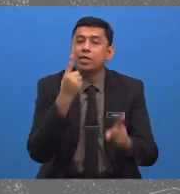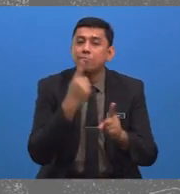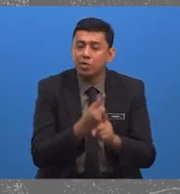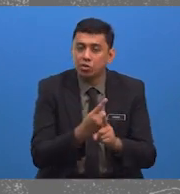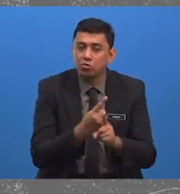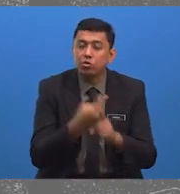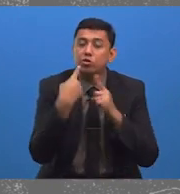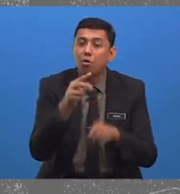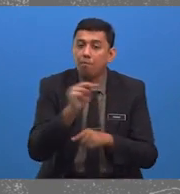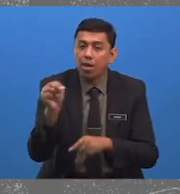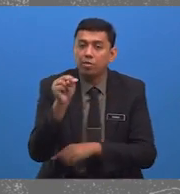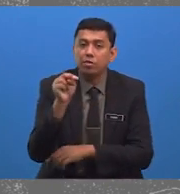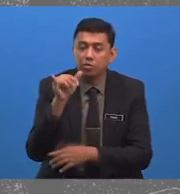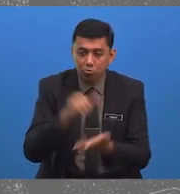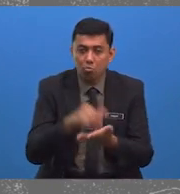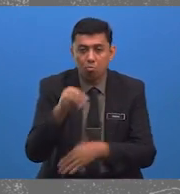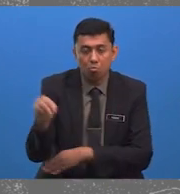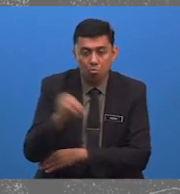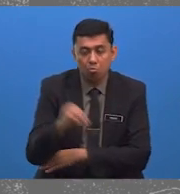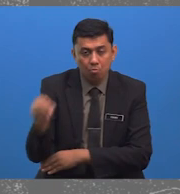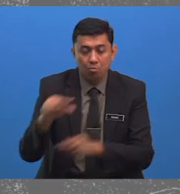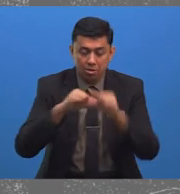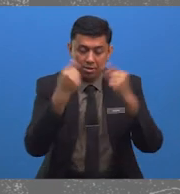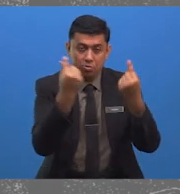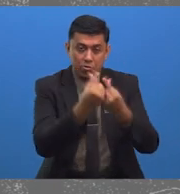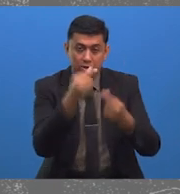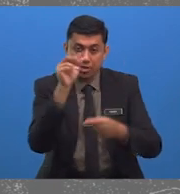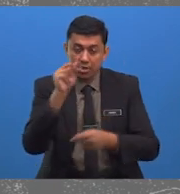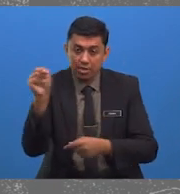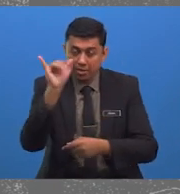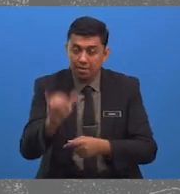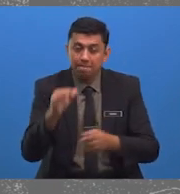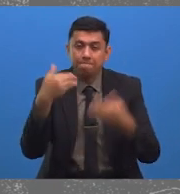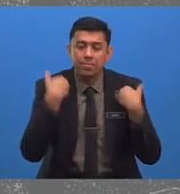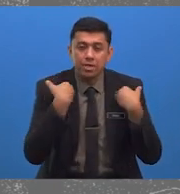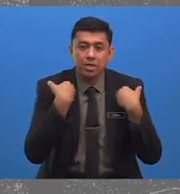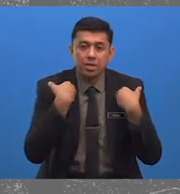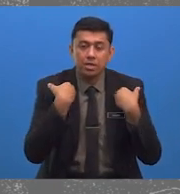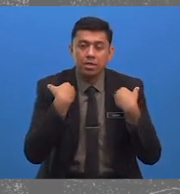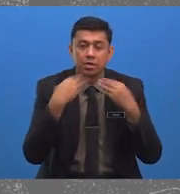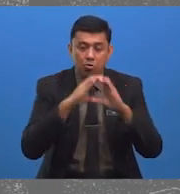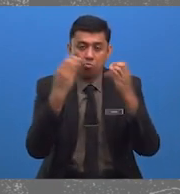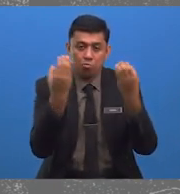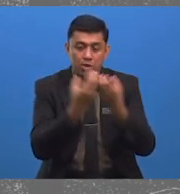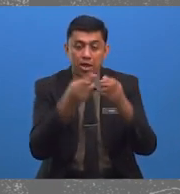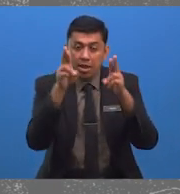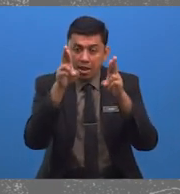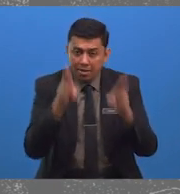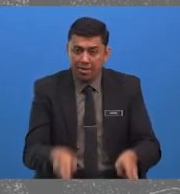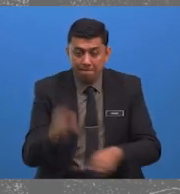Betul jawapan itu, murid-murid. Golongan yang berada di dalam kategori rakyat